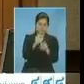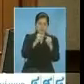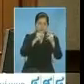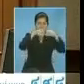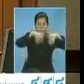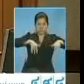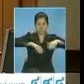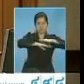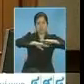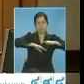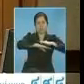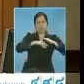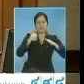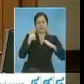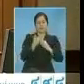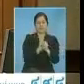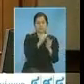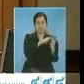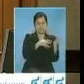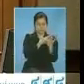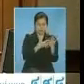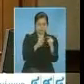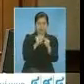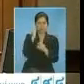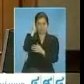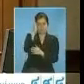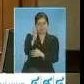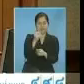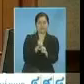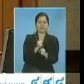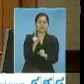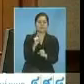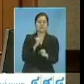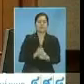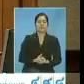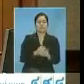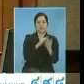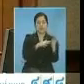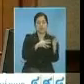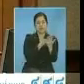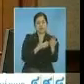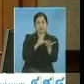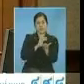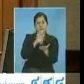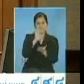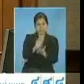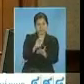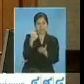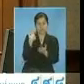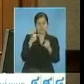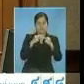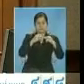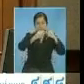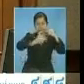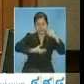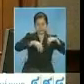ที่ตอบโจทย์การวางยุทธศาสตร์อนาคตของประเทศในระยะยาวและจะทำให้แผนการลงทุนต่างๆนั้นมีแผนงาน